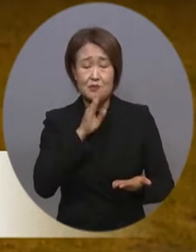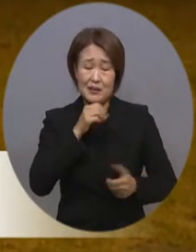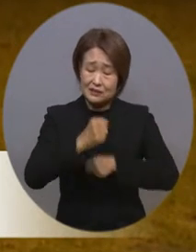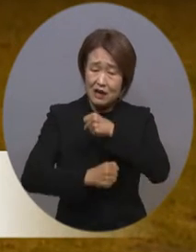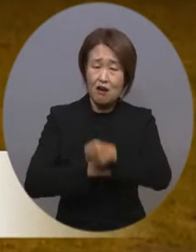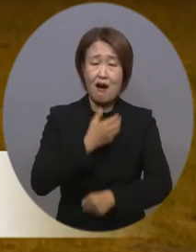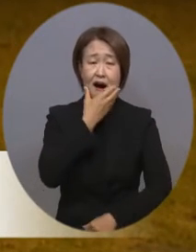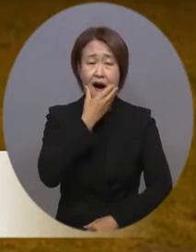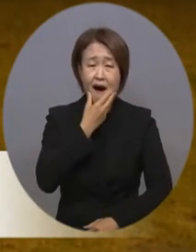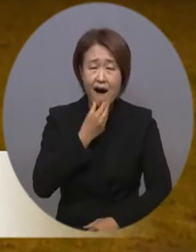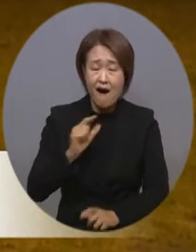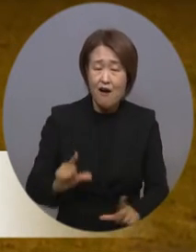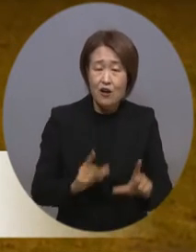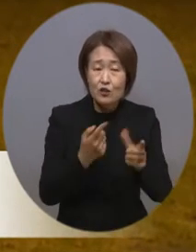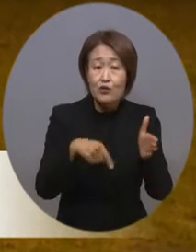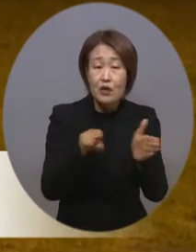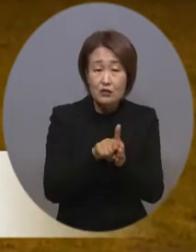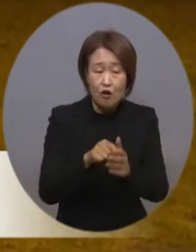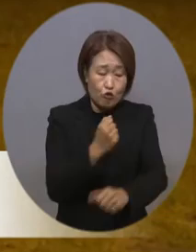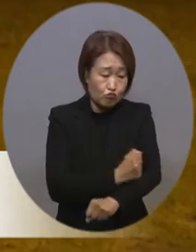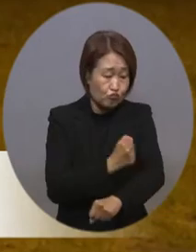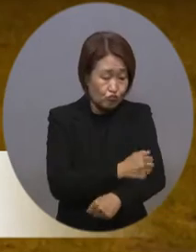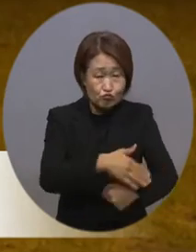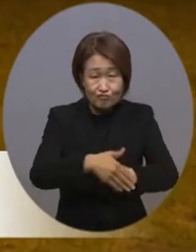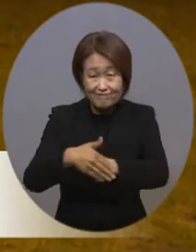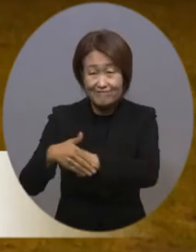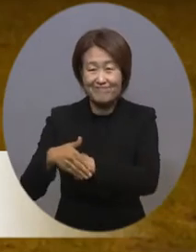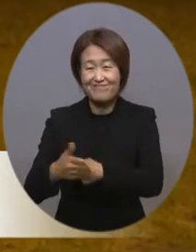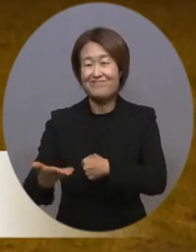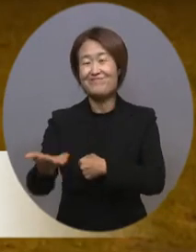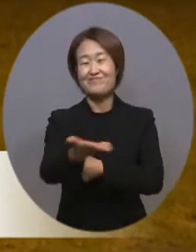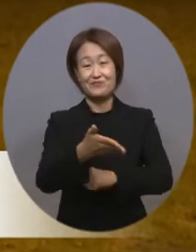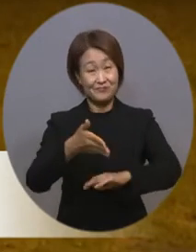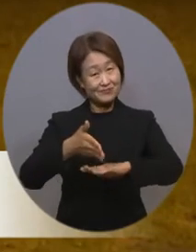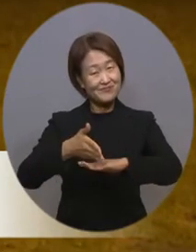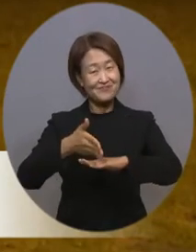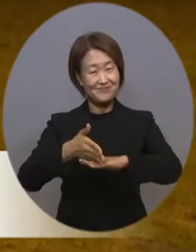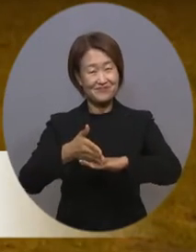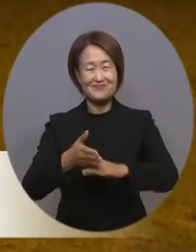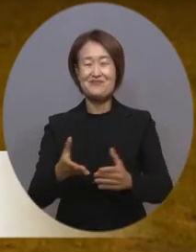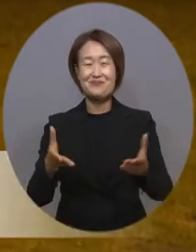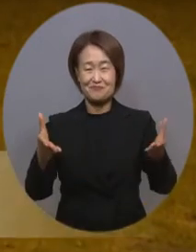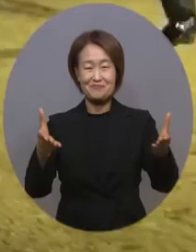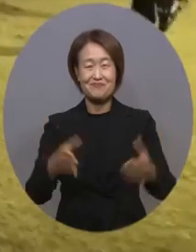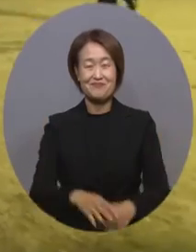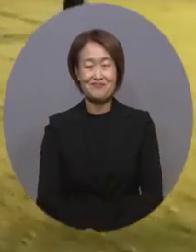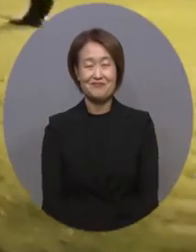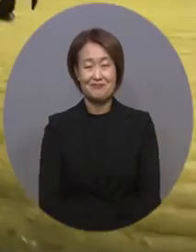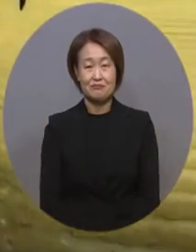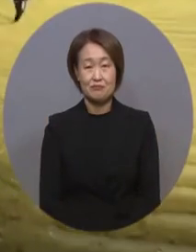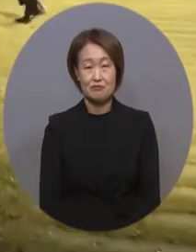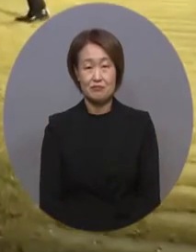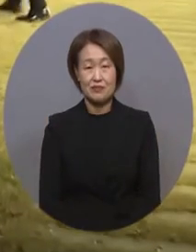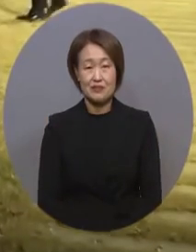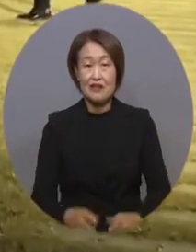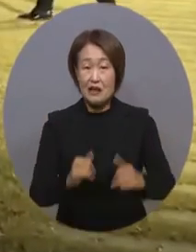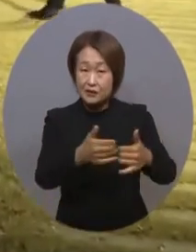있도록 헌신해 주신 모든 분들께 진심으로 이 자리를 위해서 감사를 드립니다.